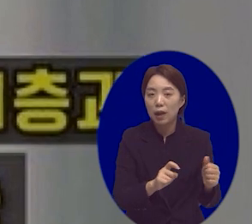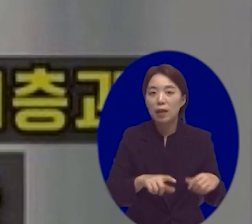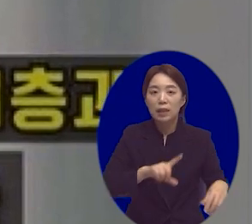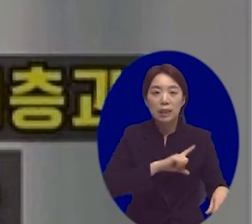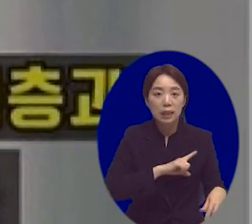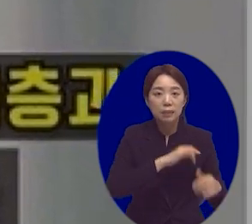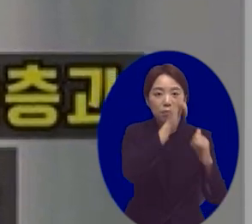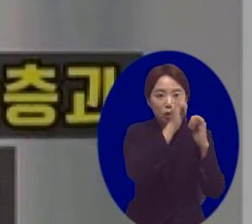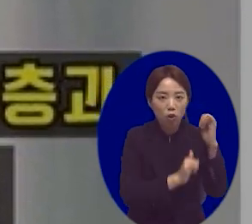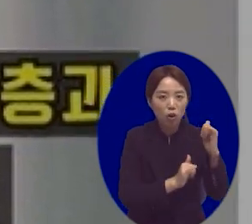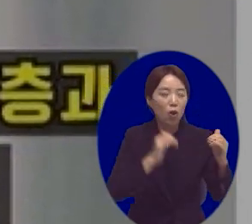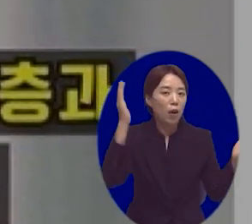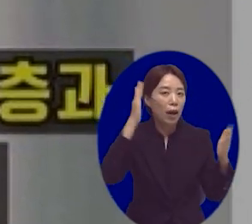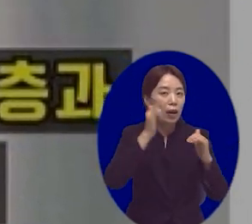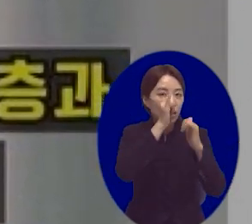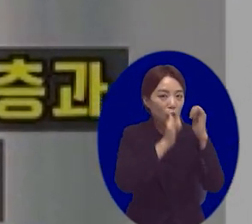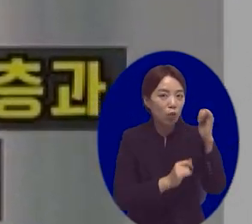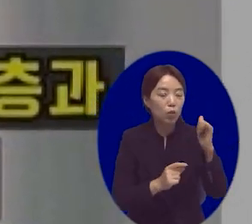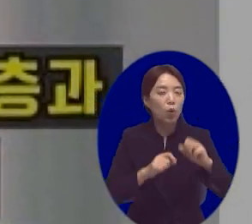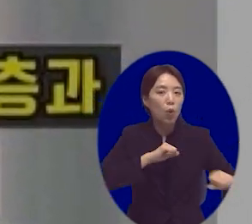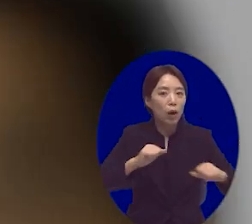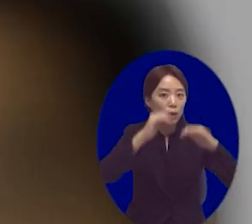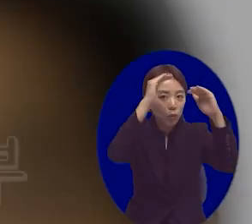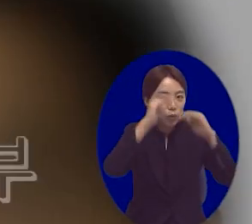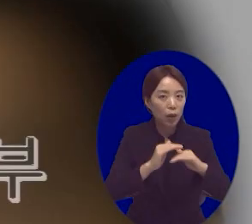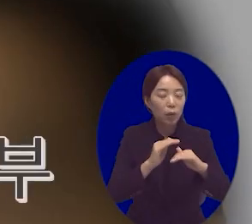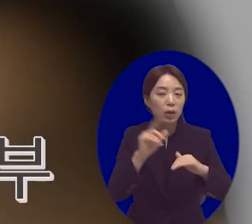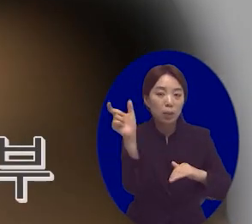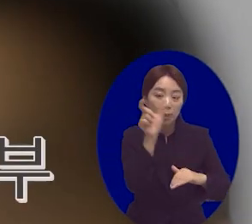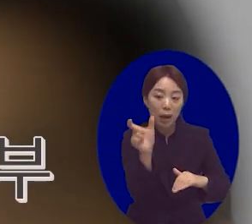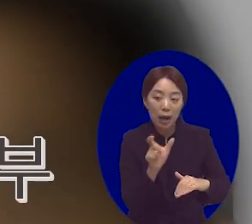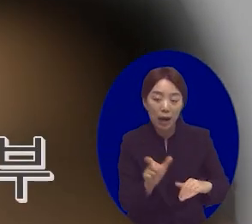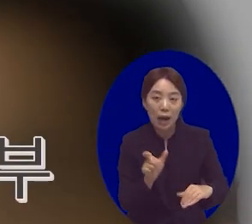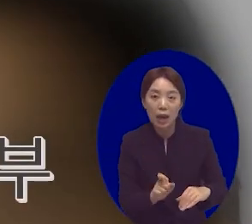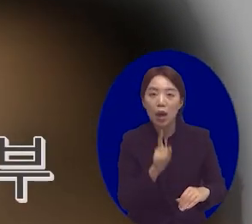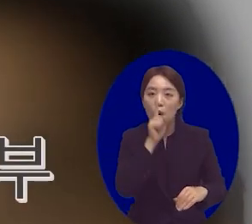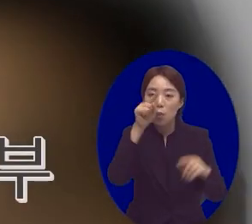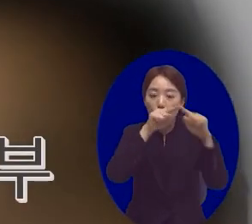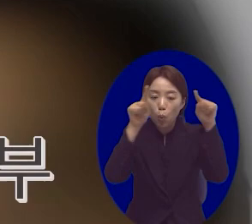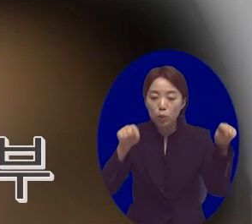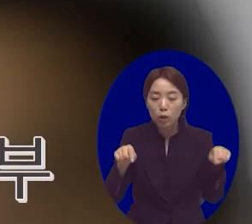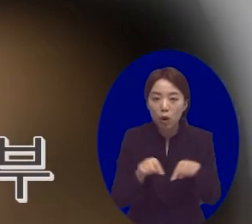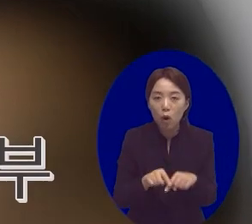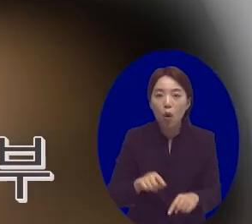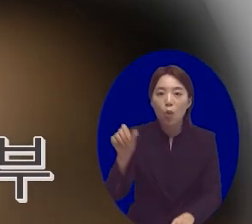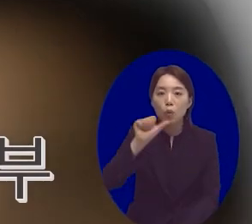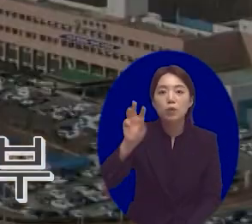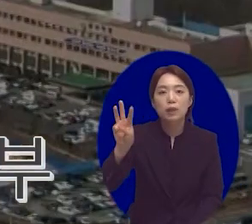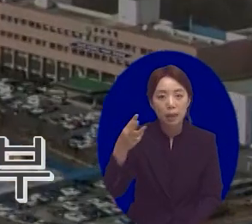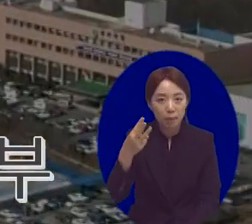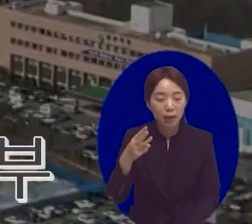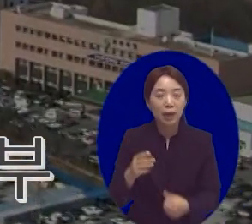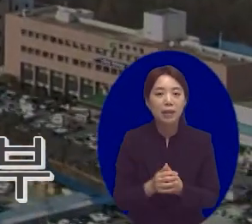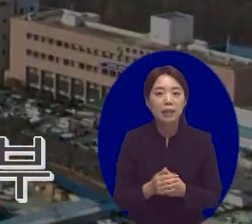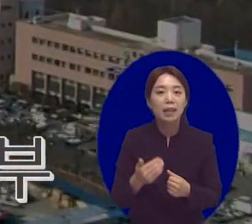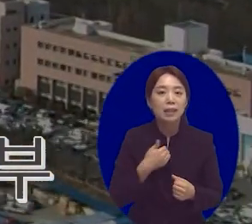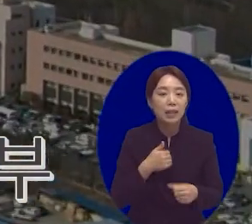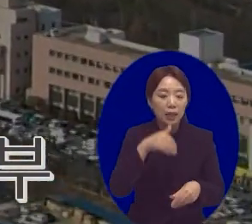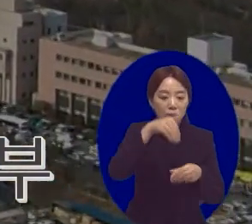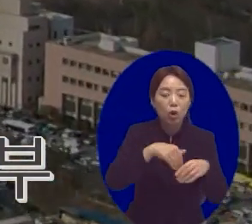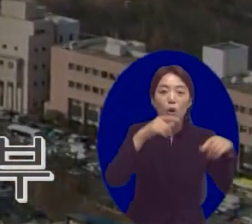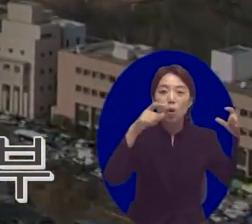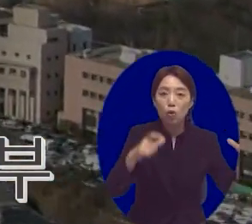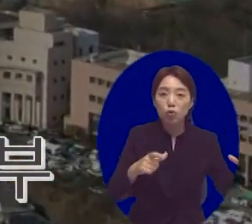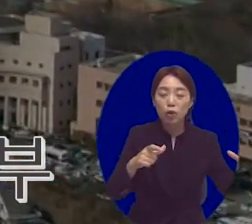경력, 학력, 도의원 활동 실적 등이 기재된 자신의 의정활동 보고서 5,300여 부를 자신의 선거구에